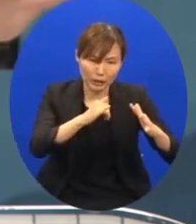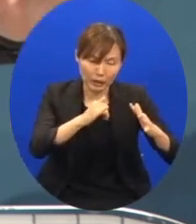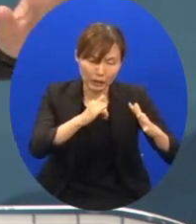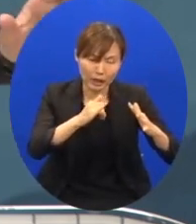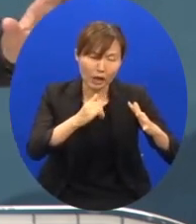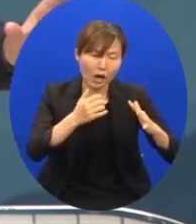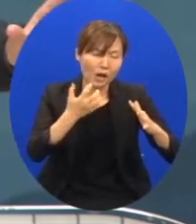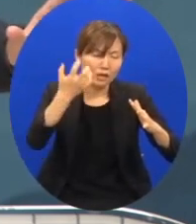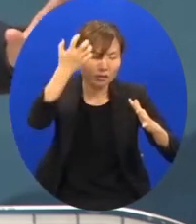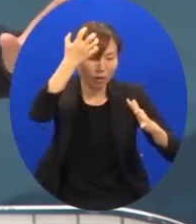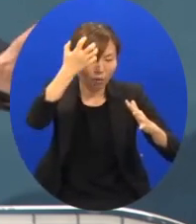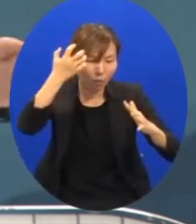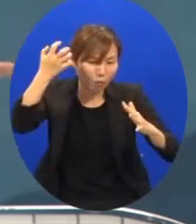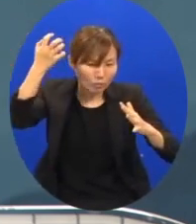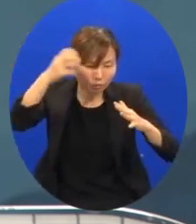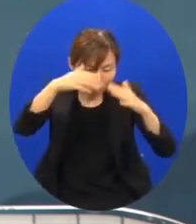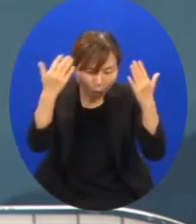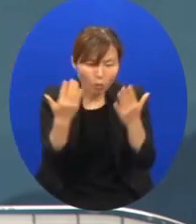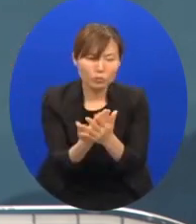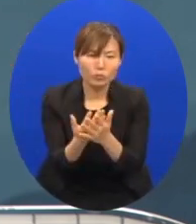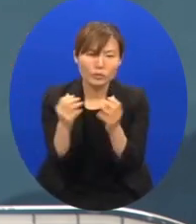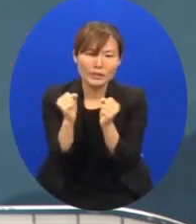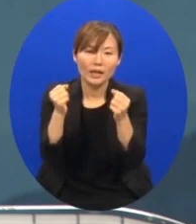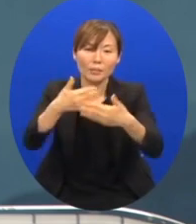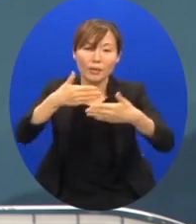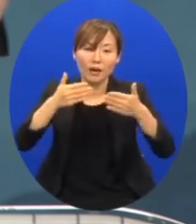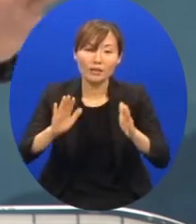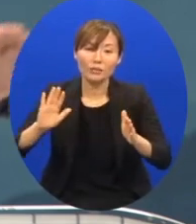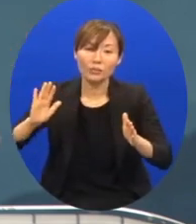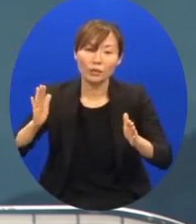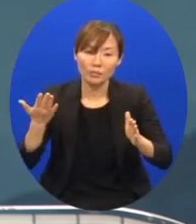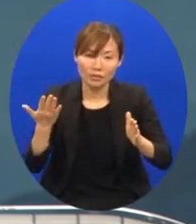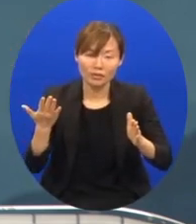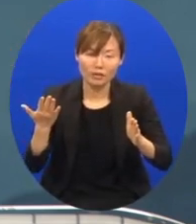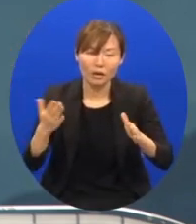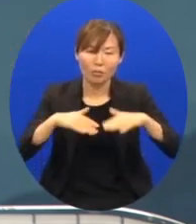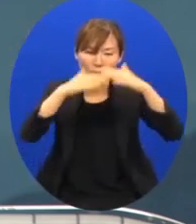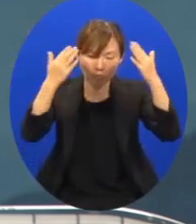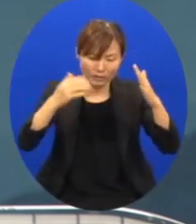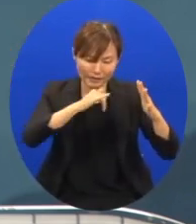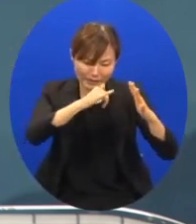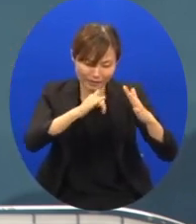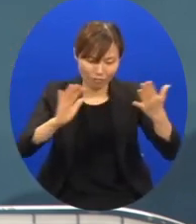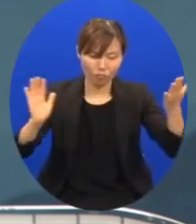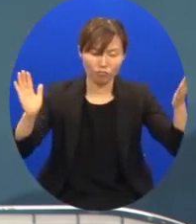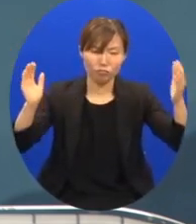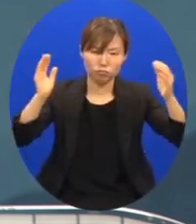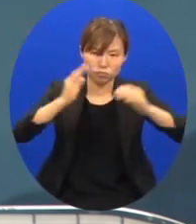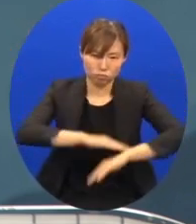닿아 냉해 지기 시작하면 그 과정을 언어라 한순간에 다 무너져 버려